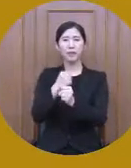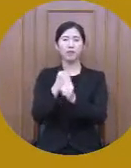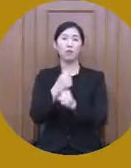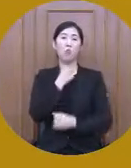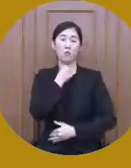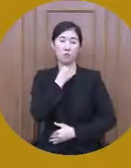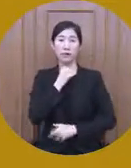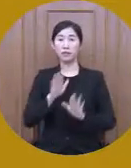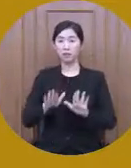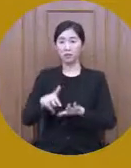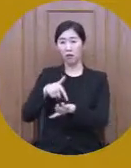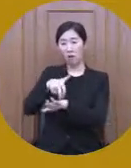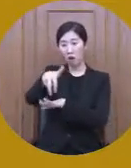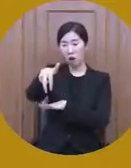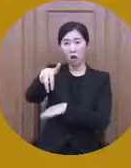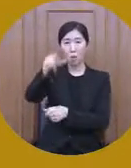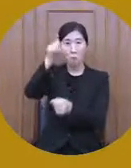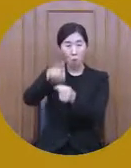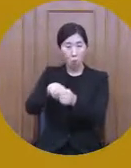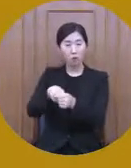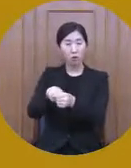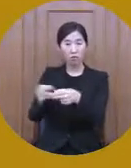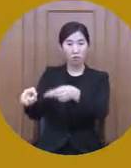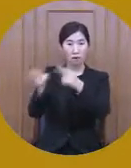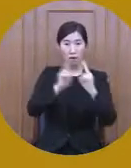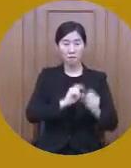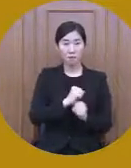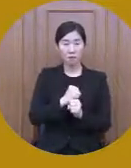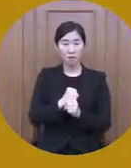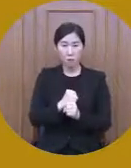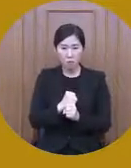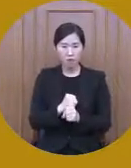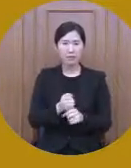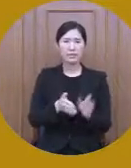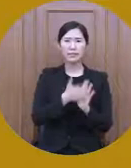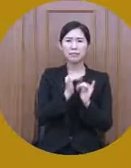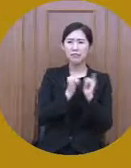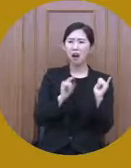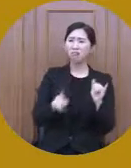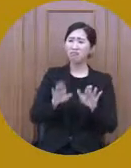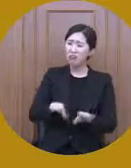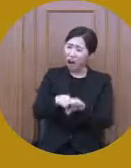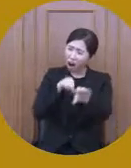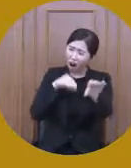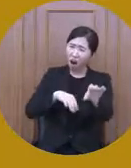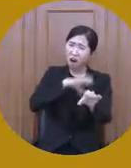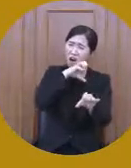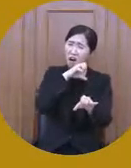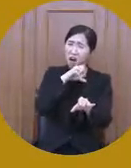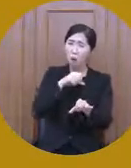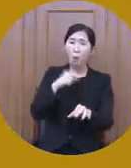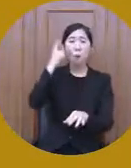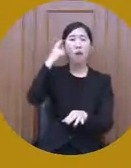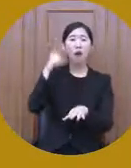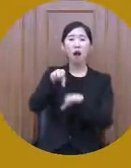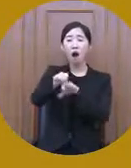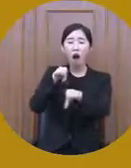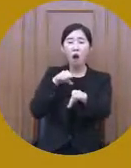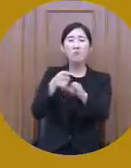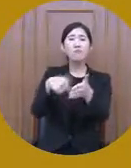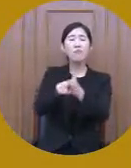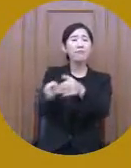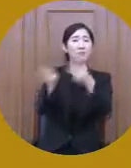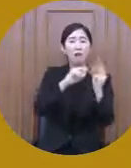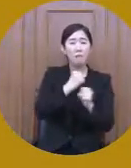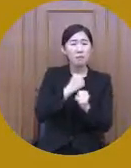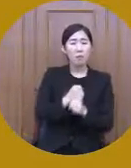하는데 시민분들이 야 지금 안 그래도 차가 막히는데 거기다가 왜 차도를 안 만드냐, 인도를 만드냐, 보행자 전용다리를 만드냐.